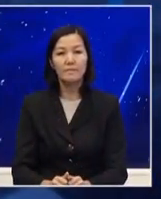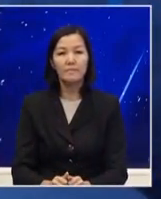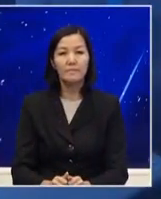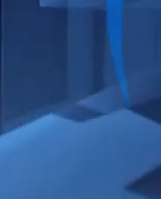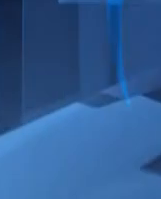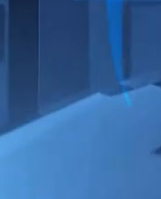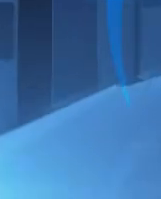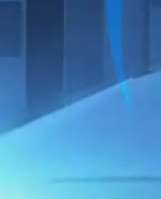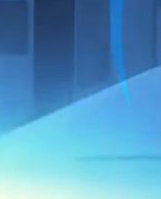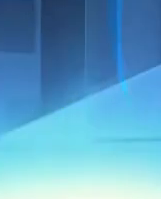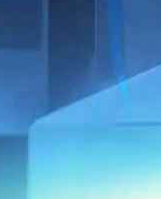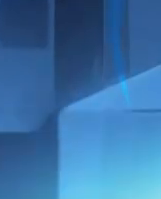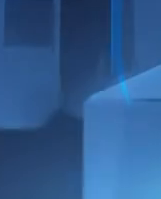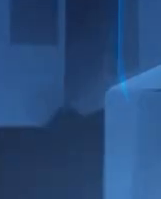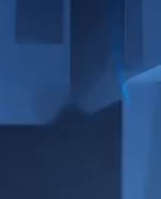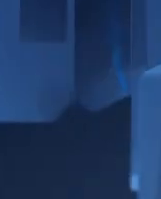Иржан Дюсин, телеканал ЖТСУ.